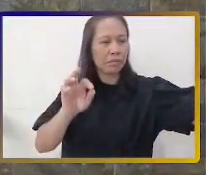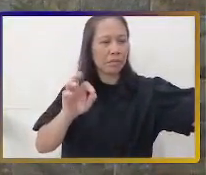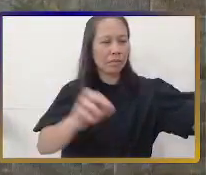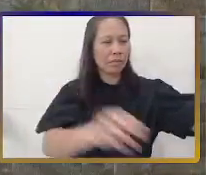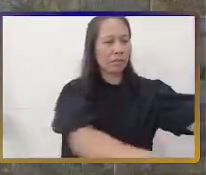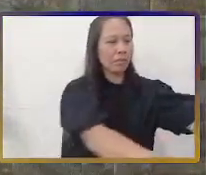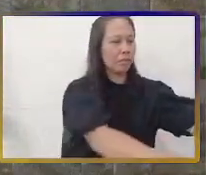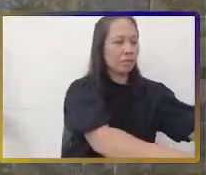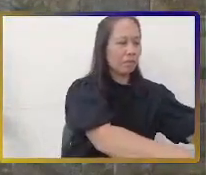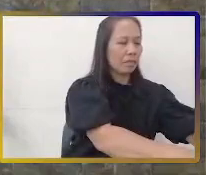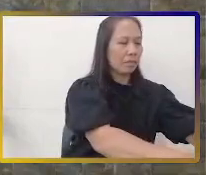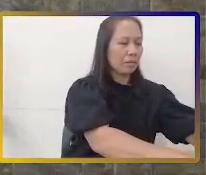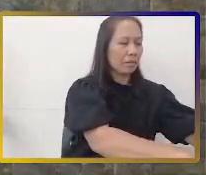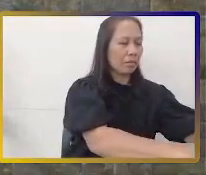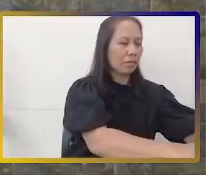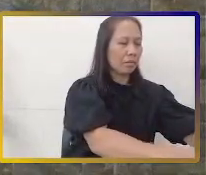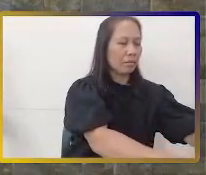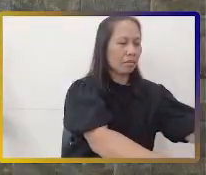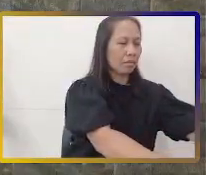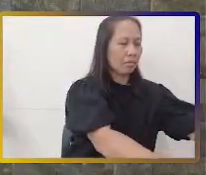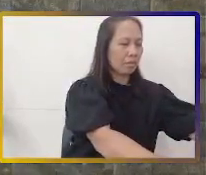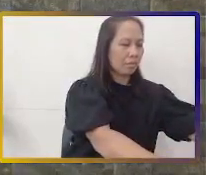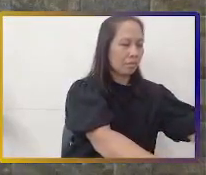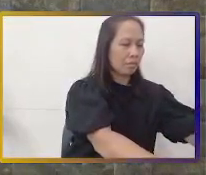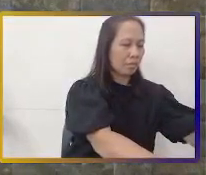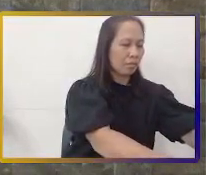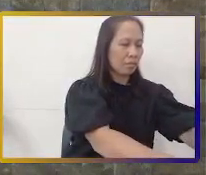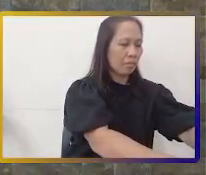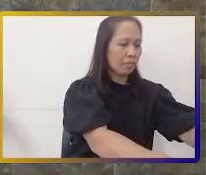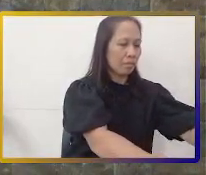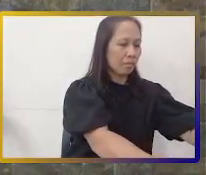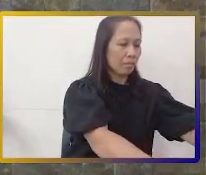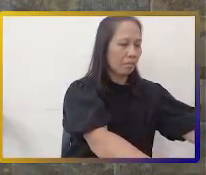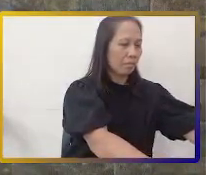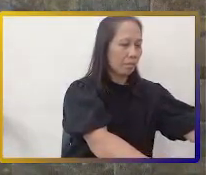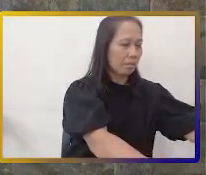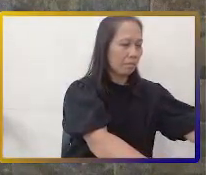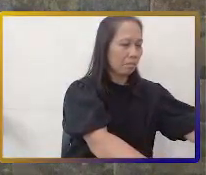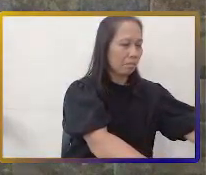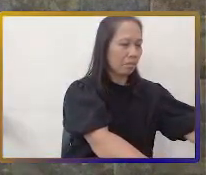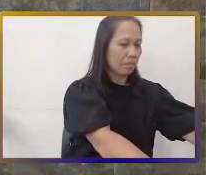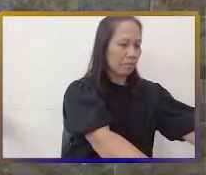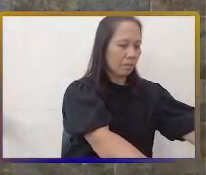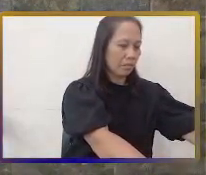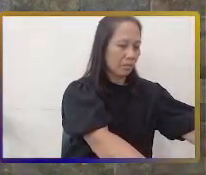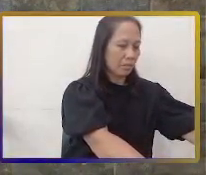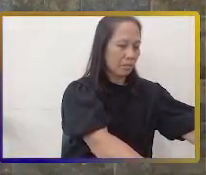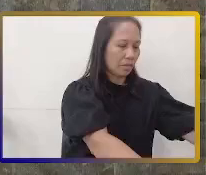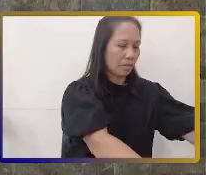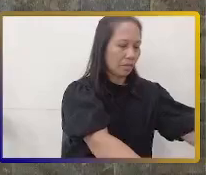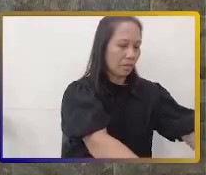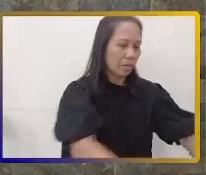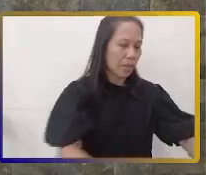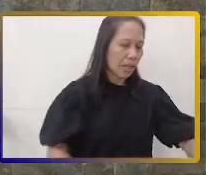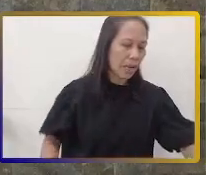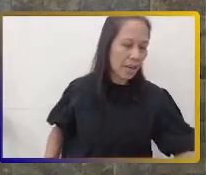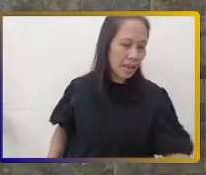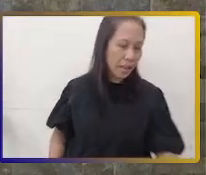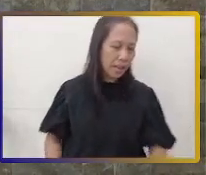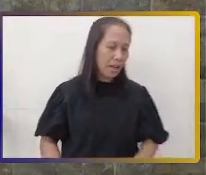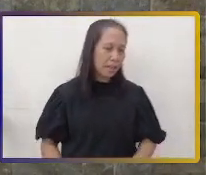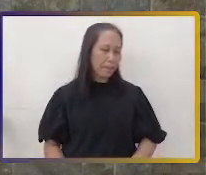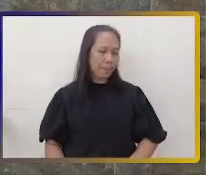we bring our tights and offerings to God mga kapatid katulad ng binasa natin sa malaki 31 Ano pong kasunod